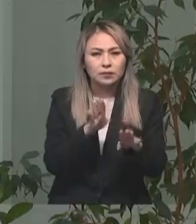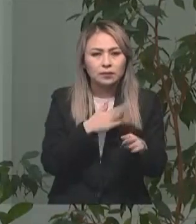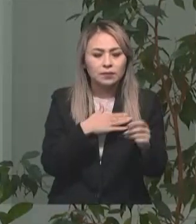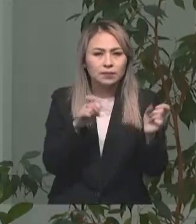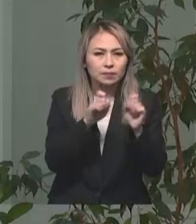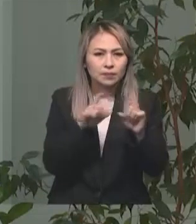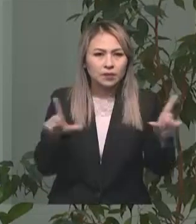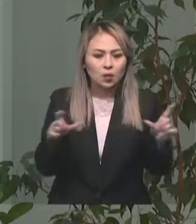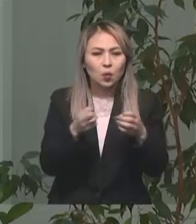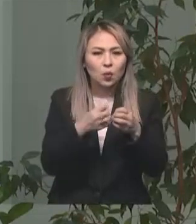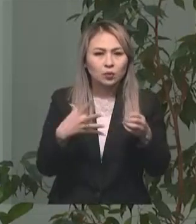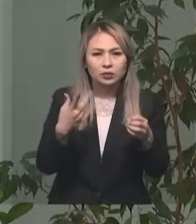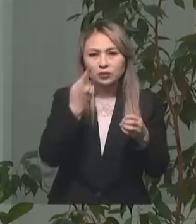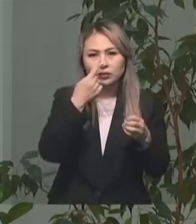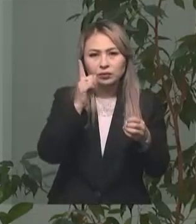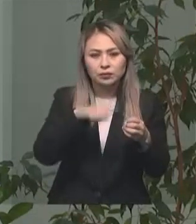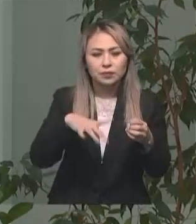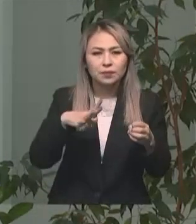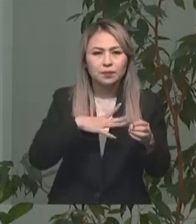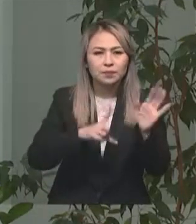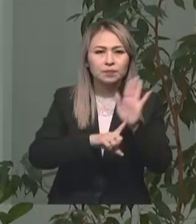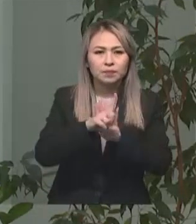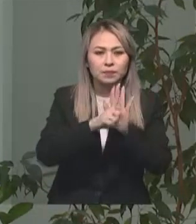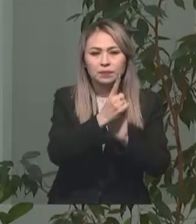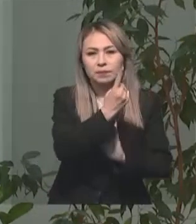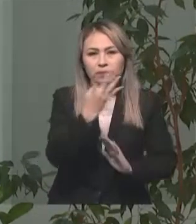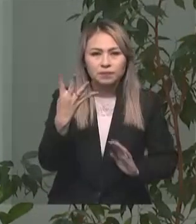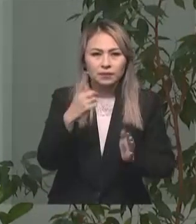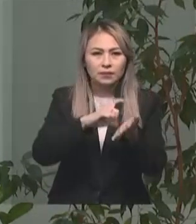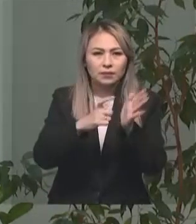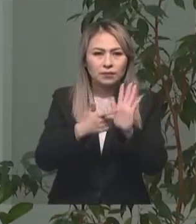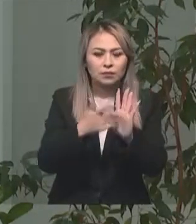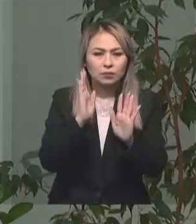мектебіме 15-ші мектептің бастауыш сыны келетінін.